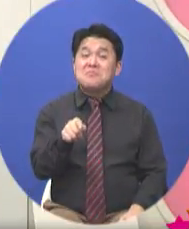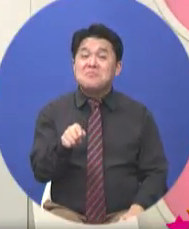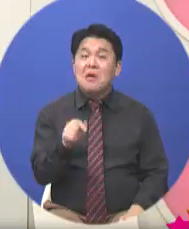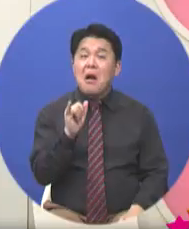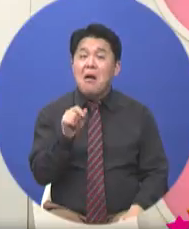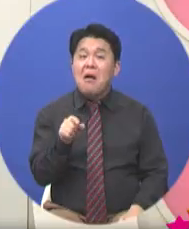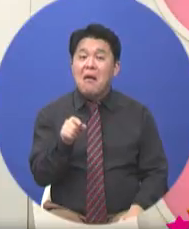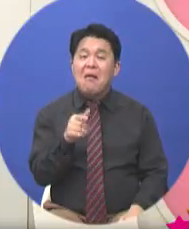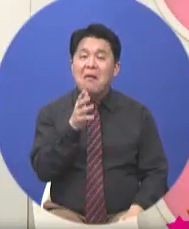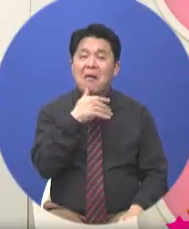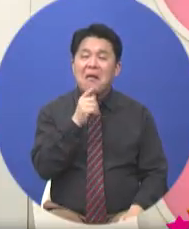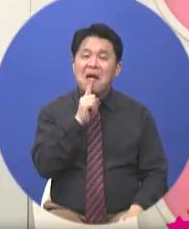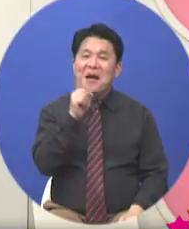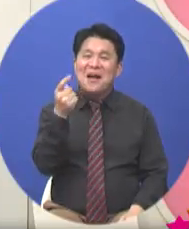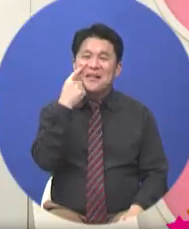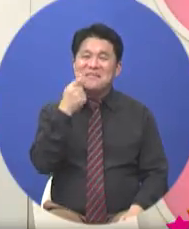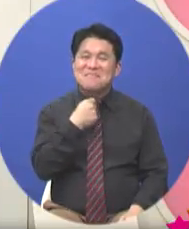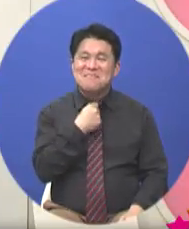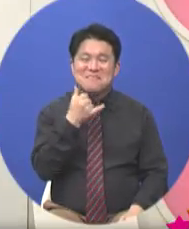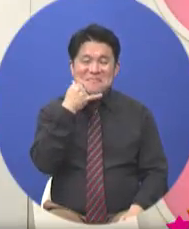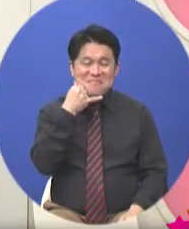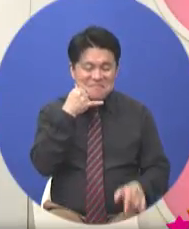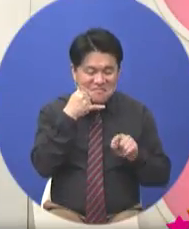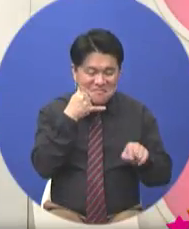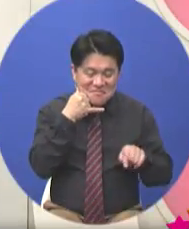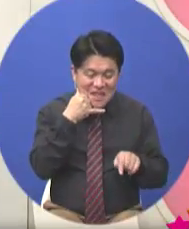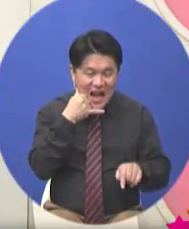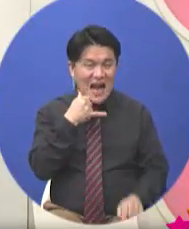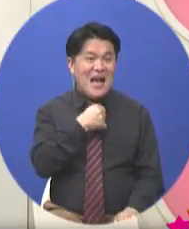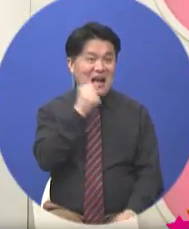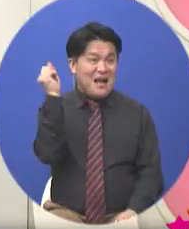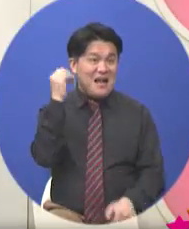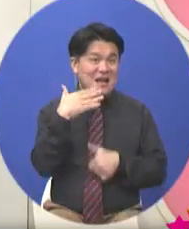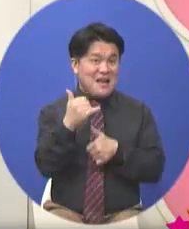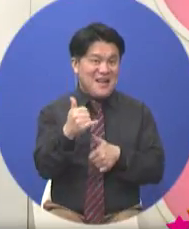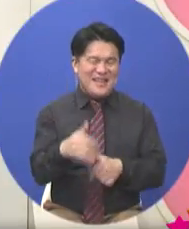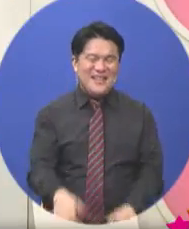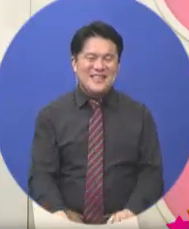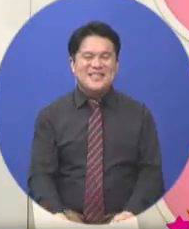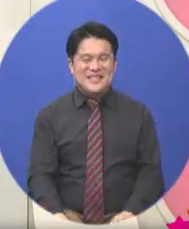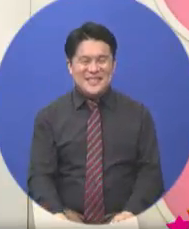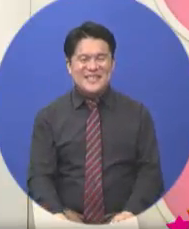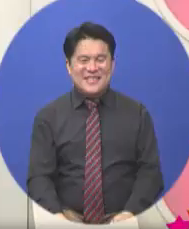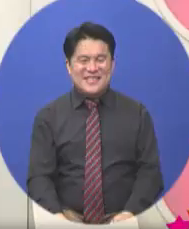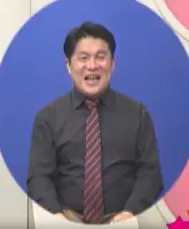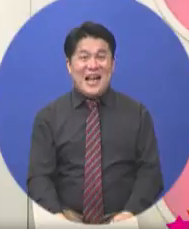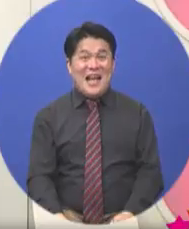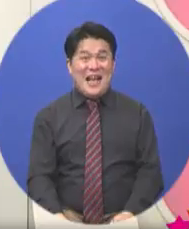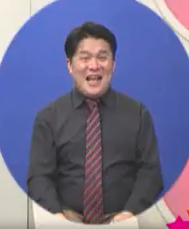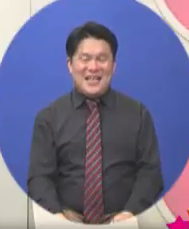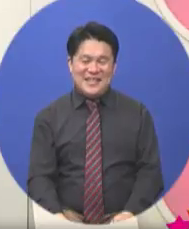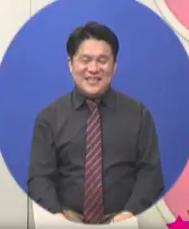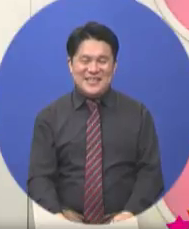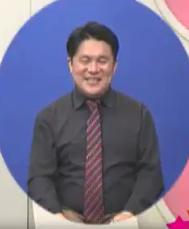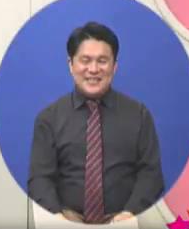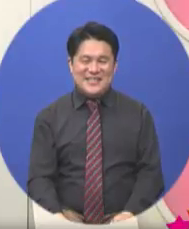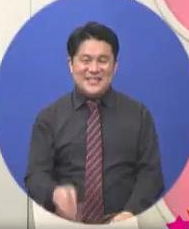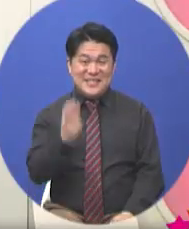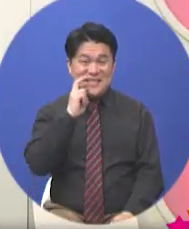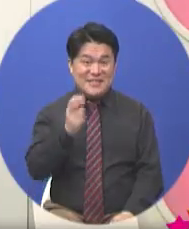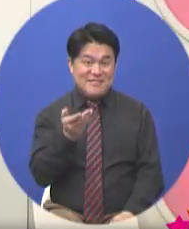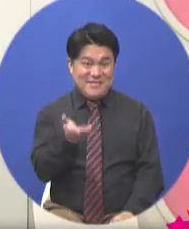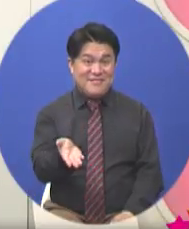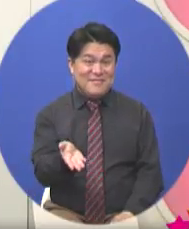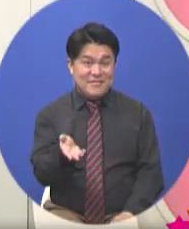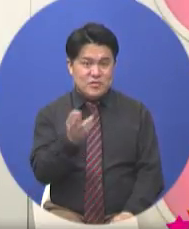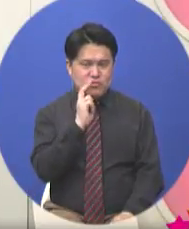그, 한국 신청해서 뭐, 집에서 했더니 뭐, 걸렸네요. 그래요. 걸렸네요. 오늘 음악 잘 걸리셨네요.